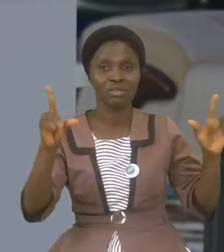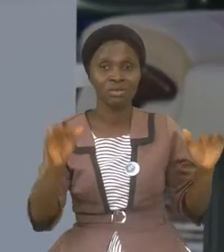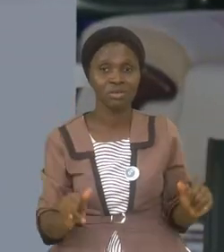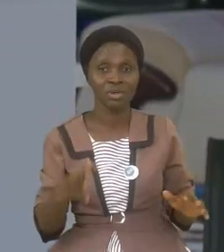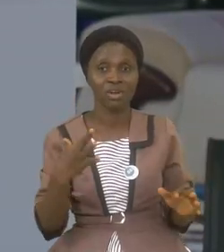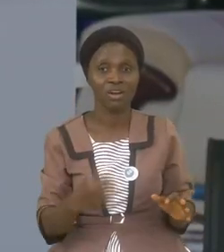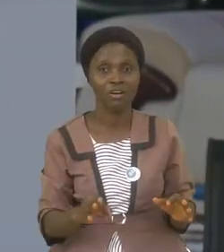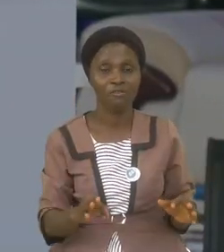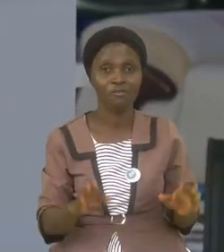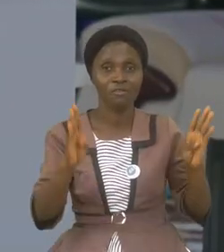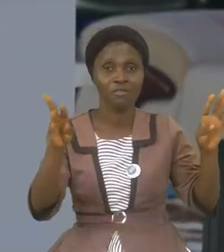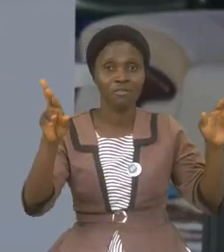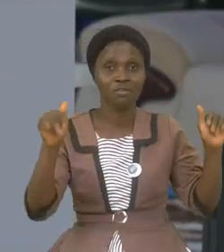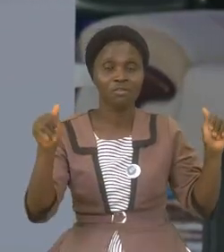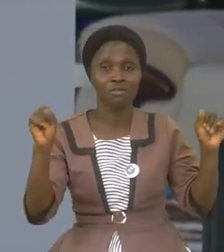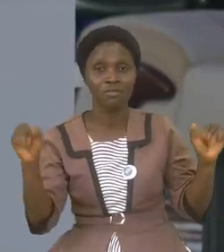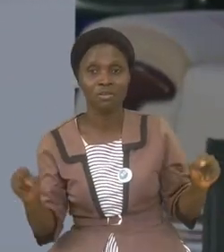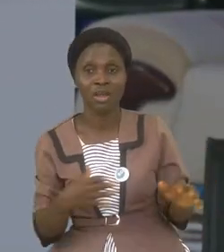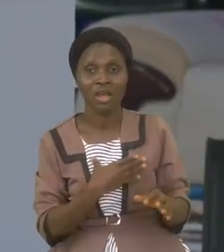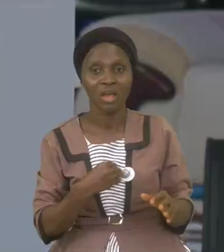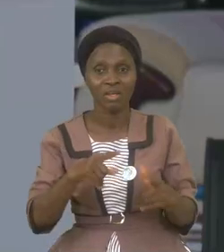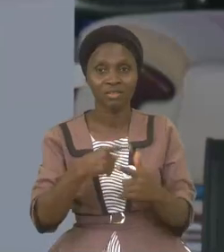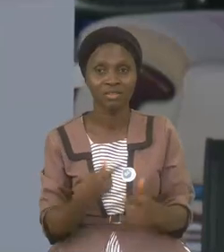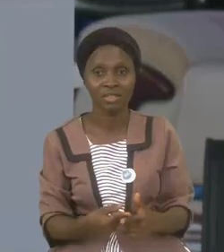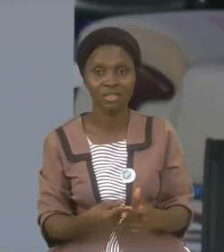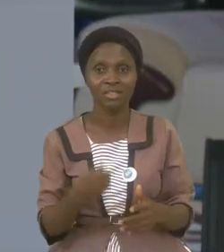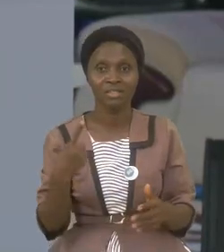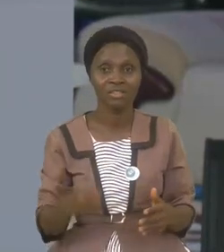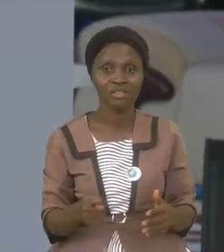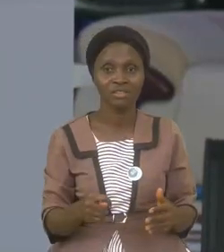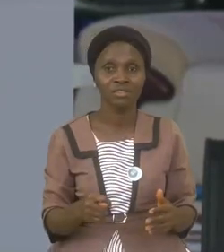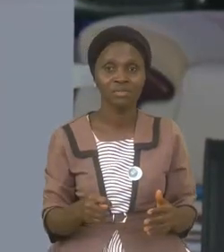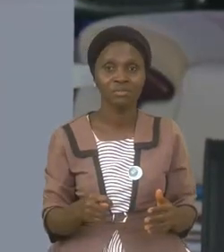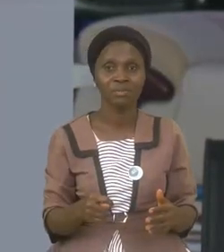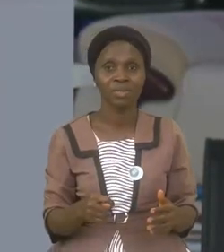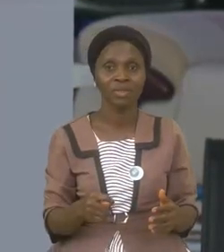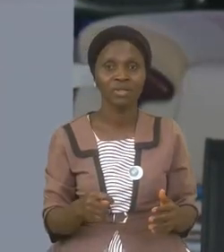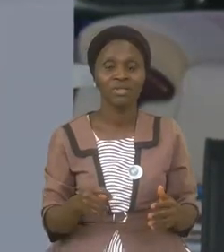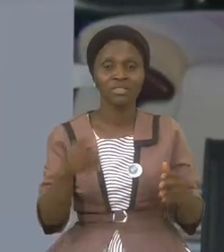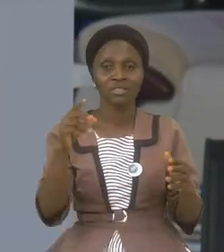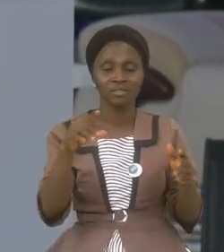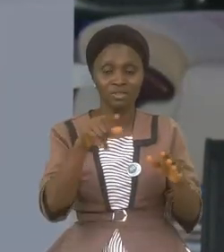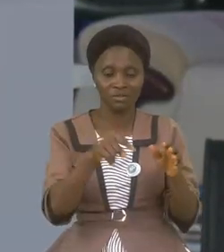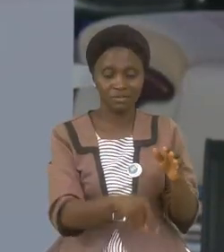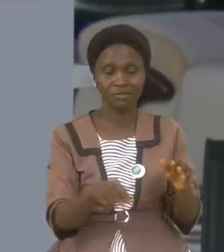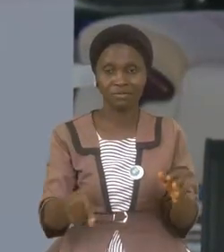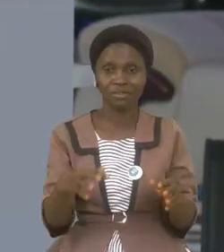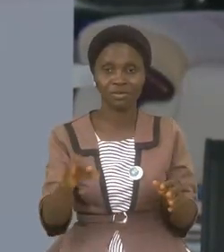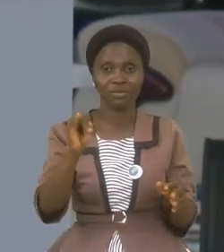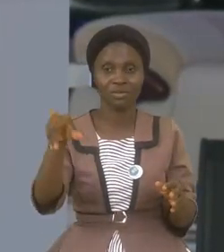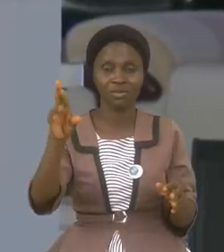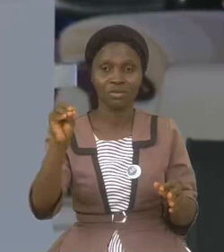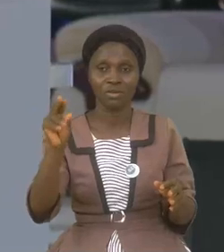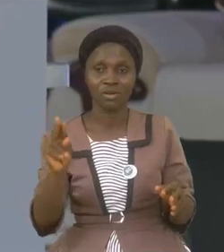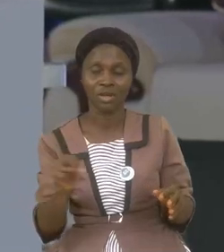de cuivre, il y a les Grecs qui ont le ventre de cuivre, il y a l'Empire